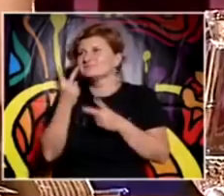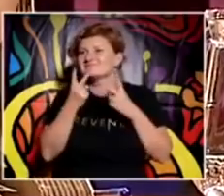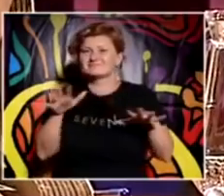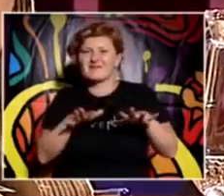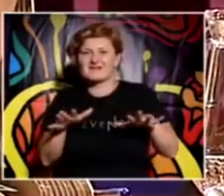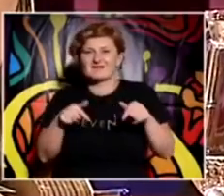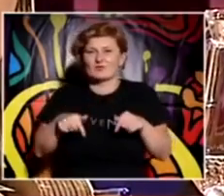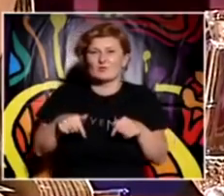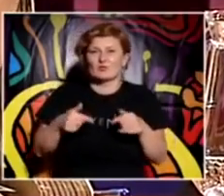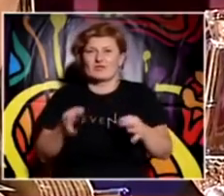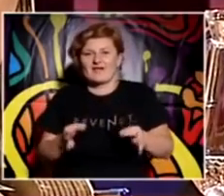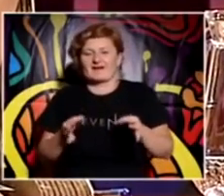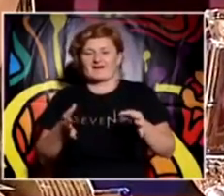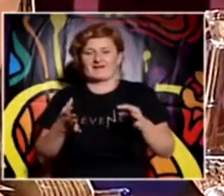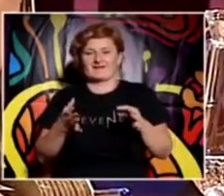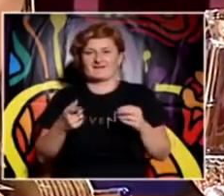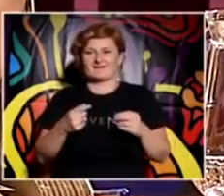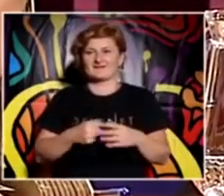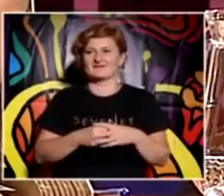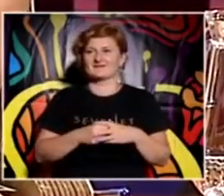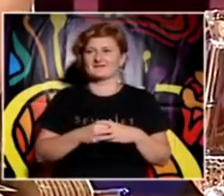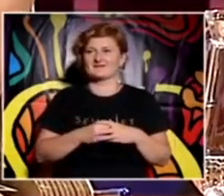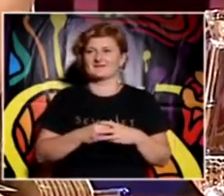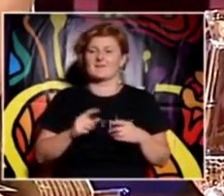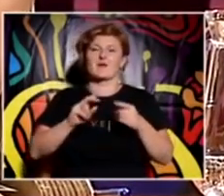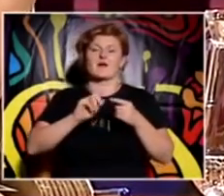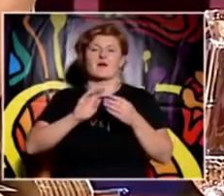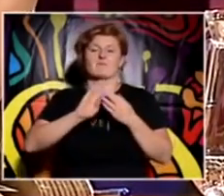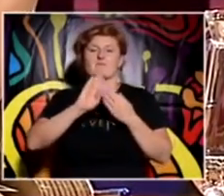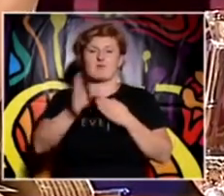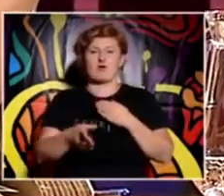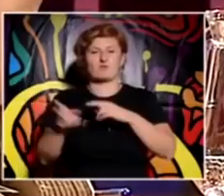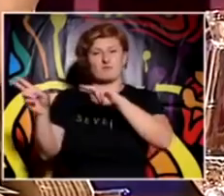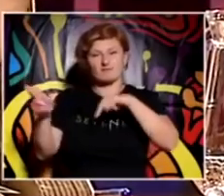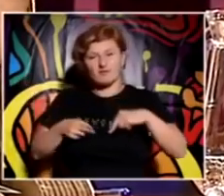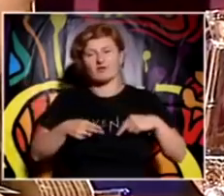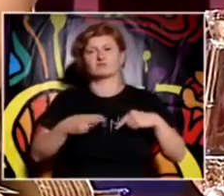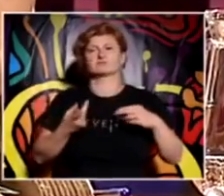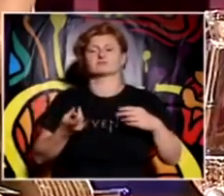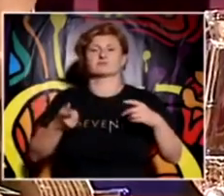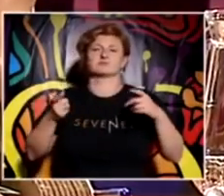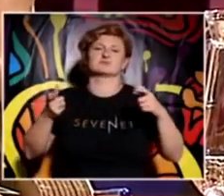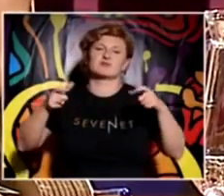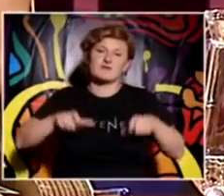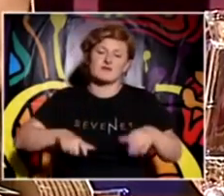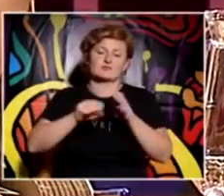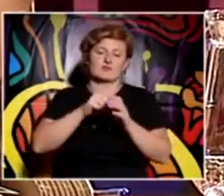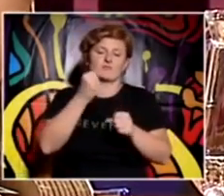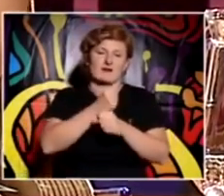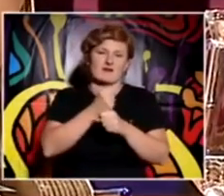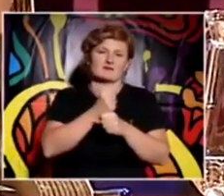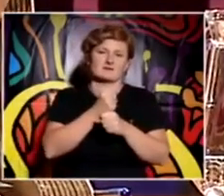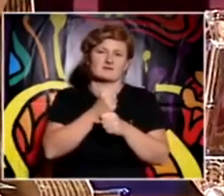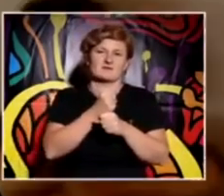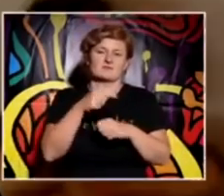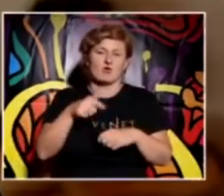i teraz i dane miejsce, ale dopiero po powrocie na przykład siadamy, że tak powiem, do pracy. Głupio nazwę to pracą,